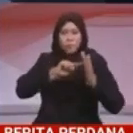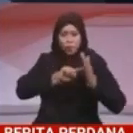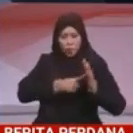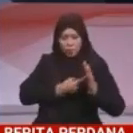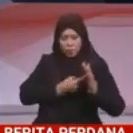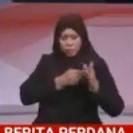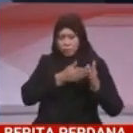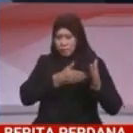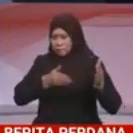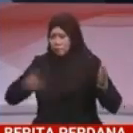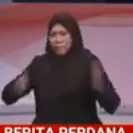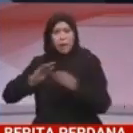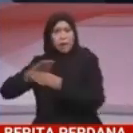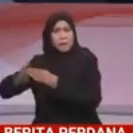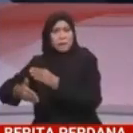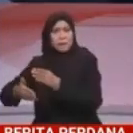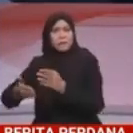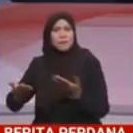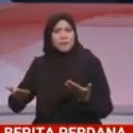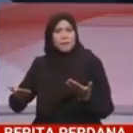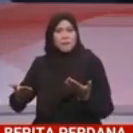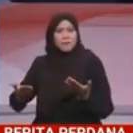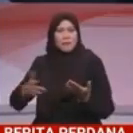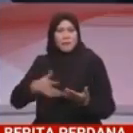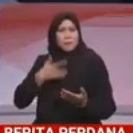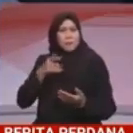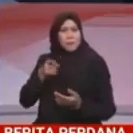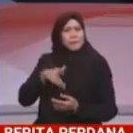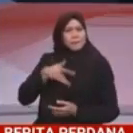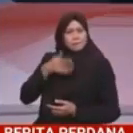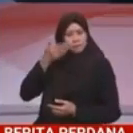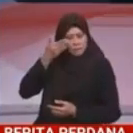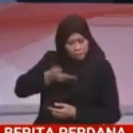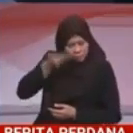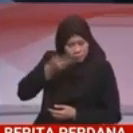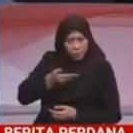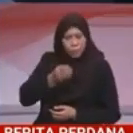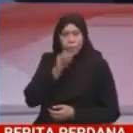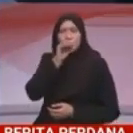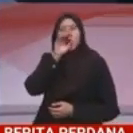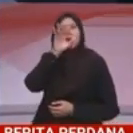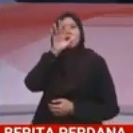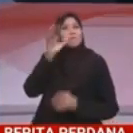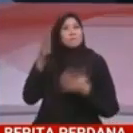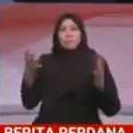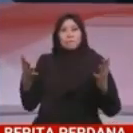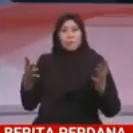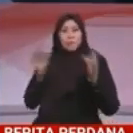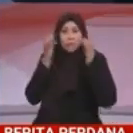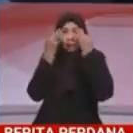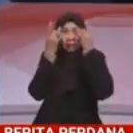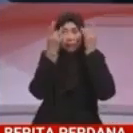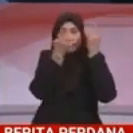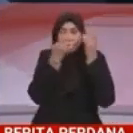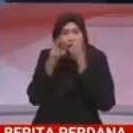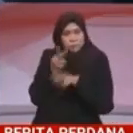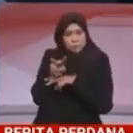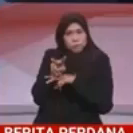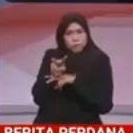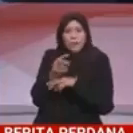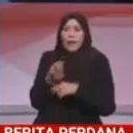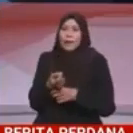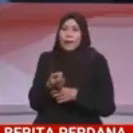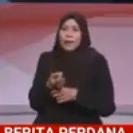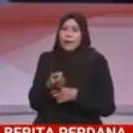sampai habis tak ada part untuk rasa mengantuk ke, menguap ataupun nak makan popcorn